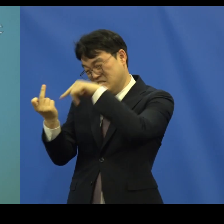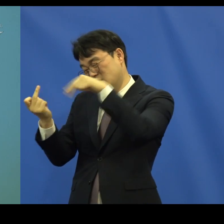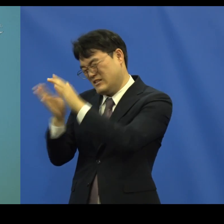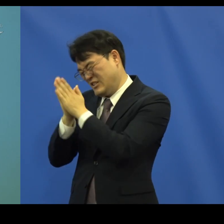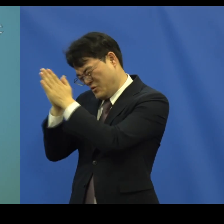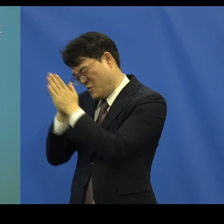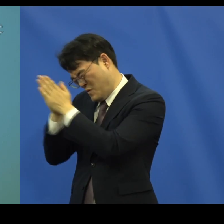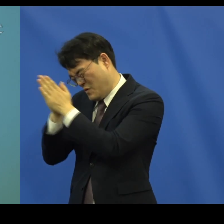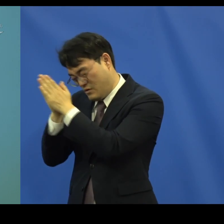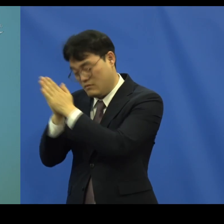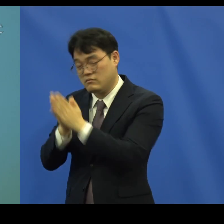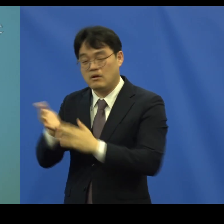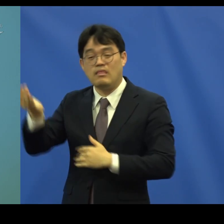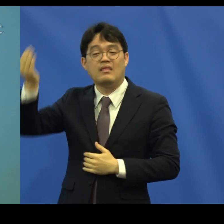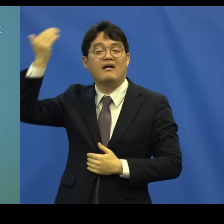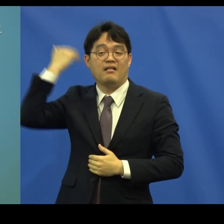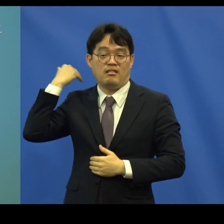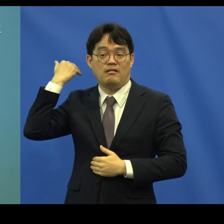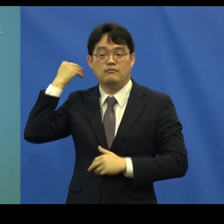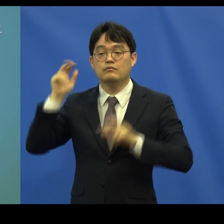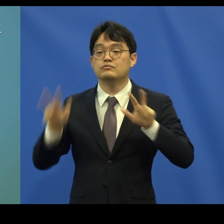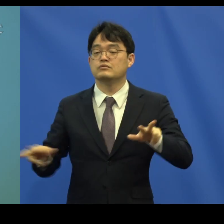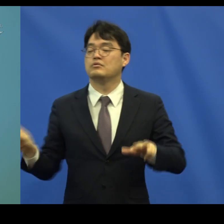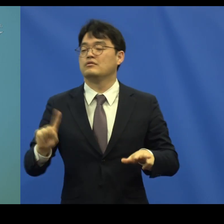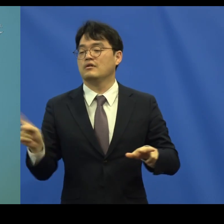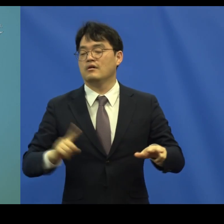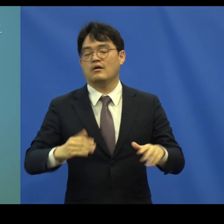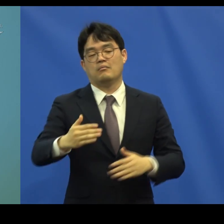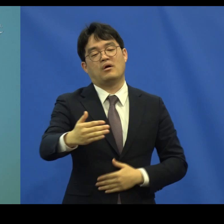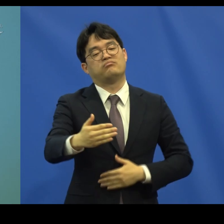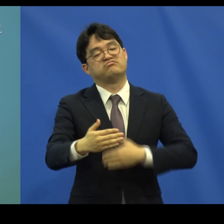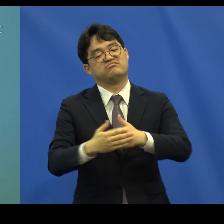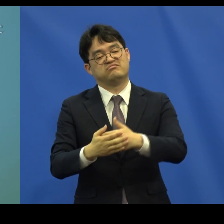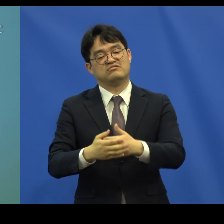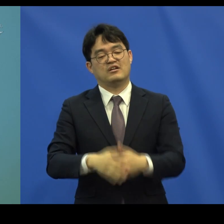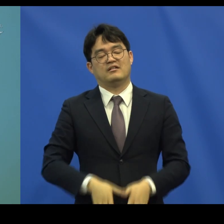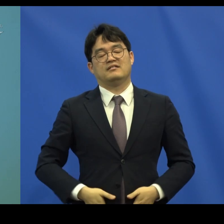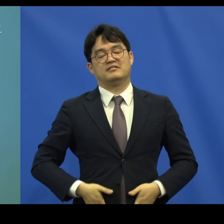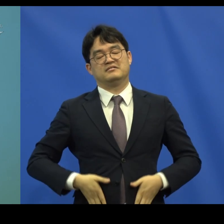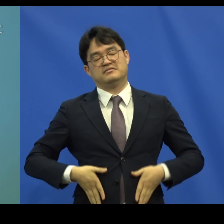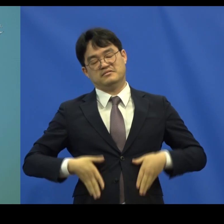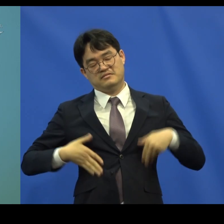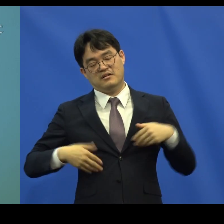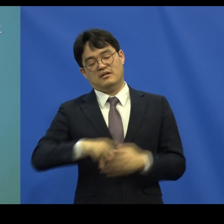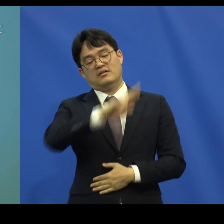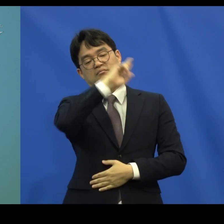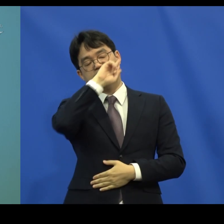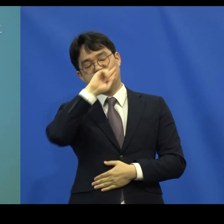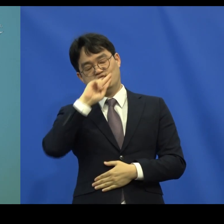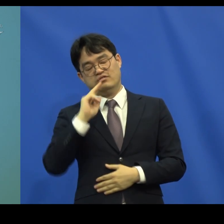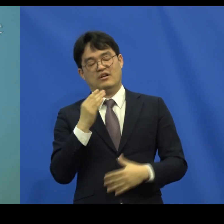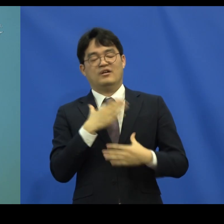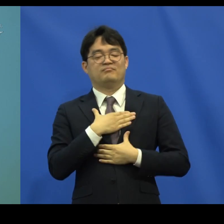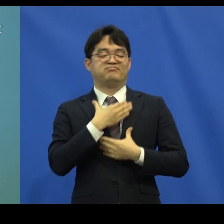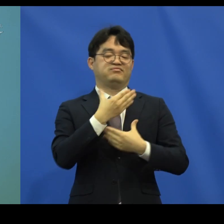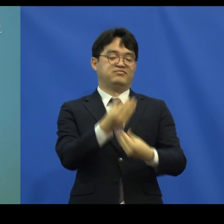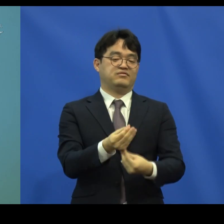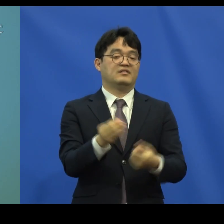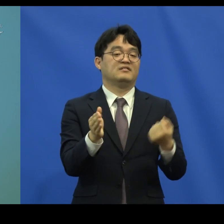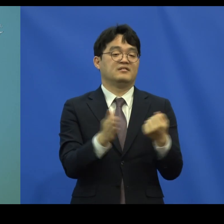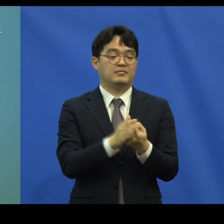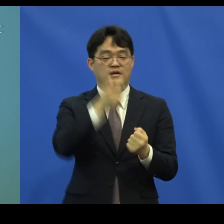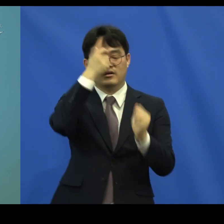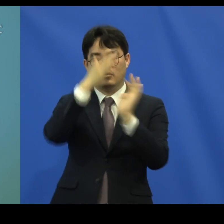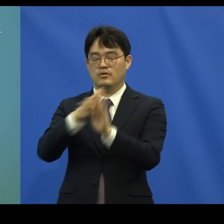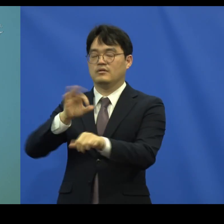이게 안정된 생활이 오면 뭐예요? 이런 간절히 하나님을 찾지 않는 겁니다. 기도도 하지만 형식적이게 되고